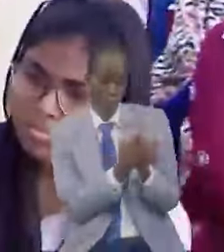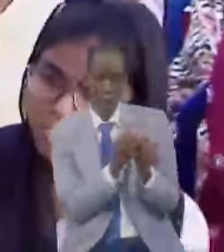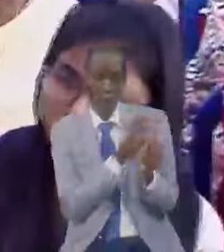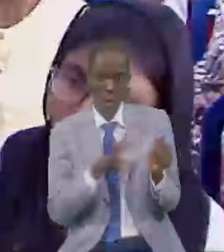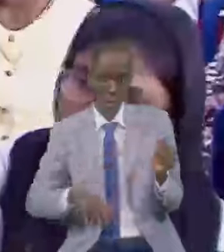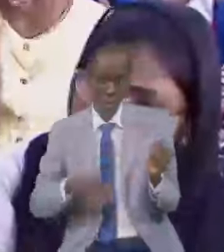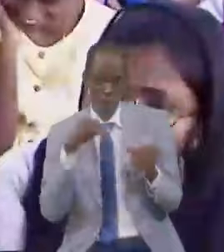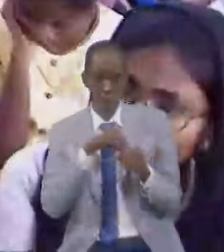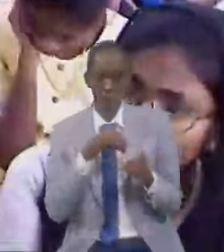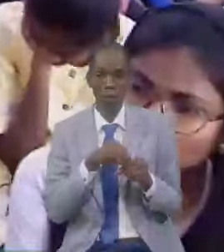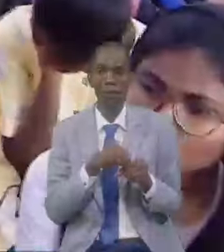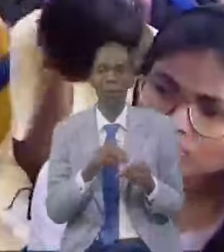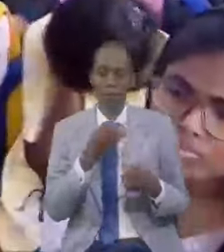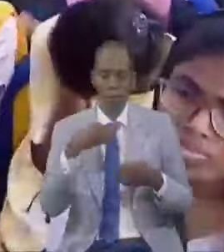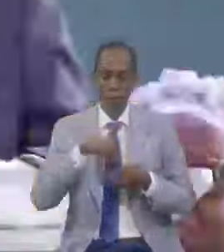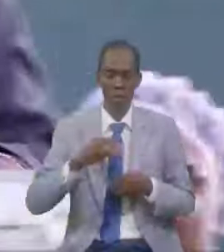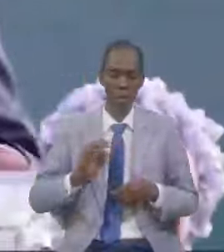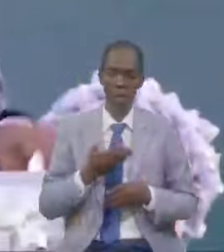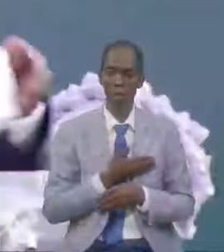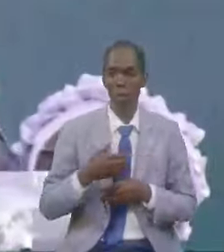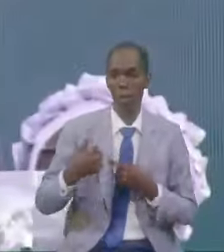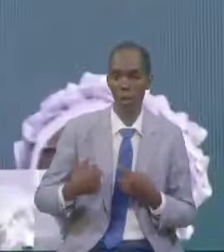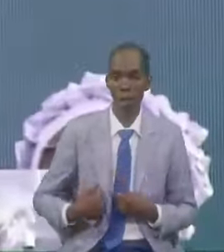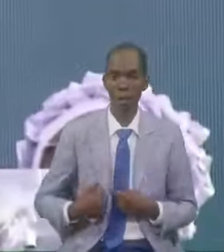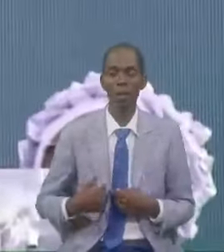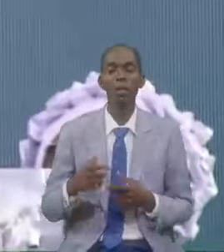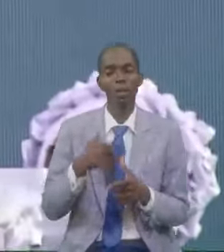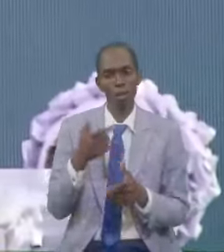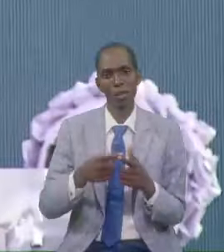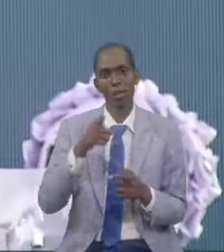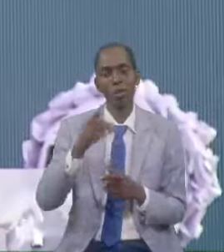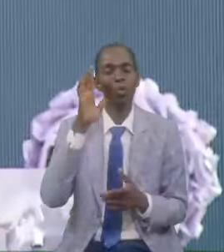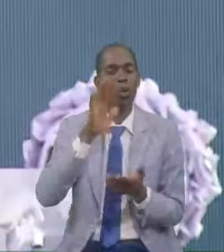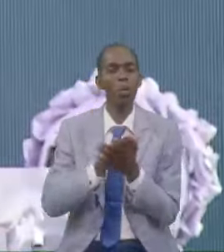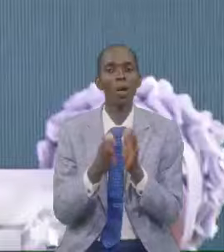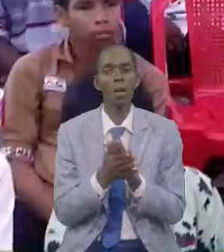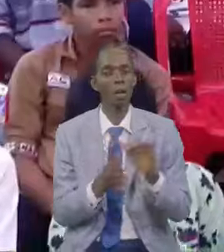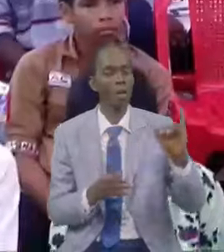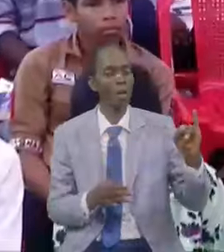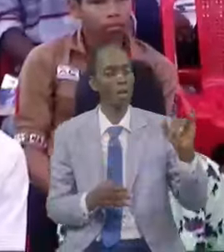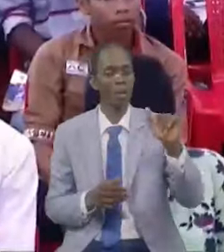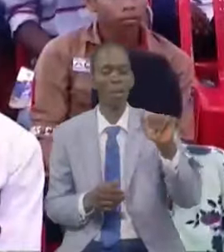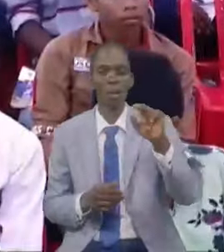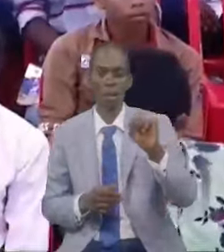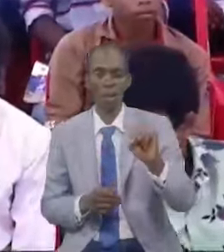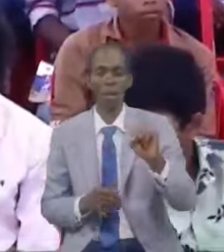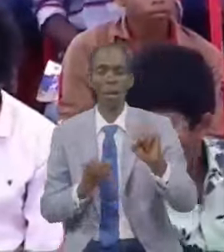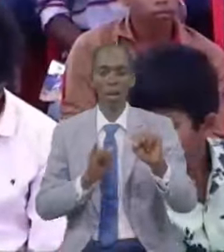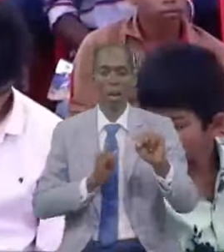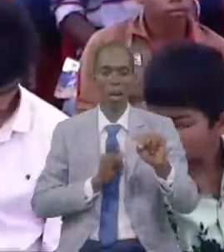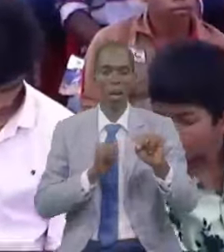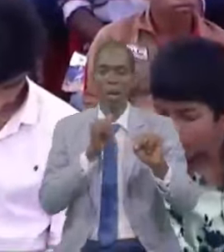heart, క్రీస్తు హృదయములోనికి రావడం ద్వారా, you become I am noble. అప్పుడు ఏమవుతారు తెలుసా?